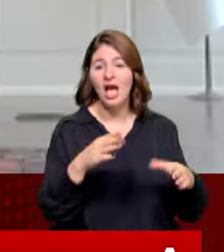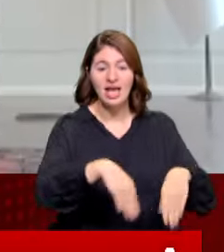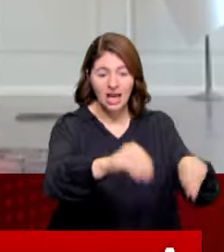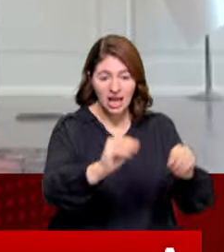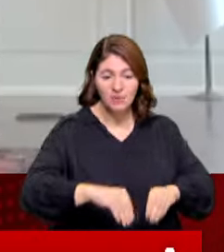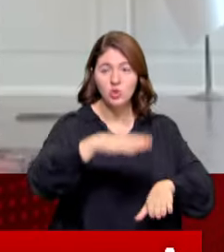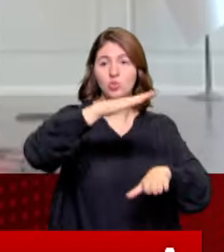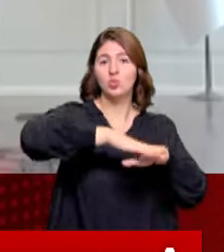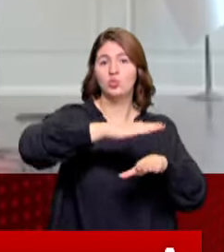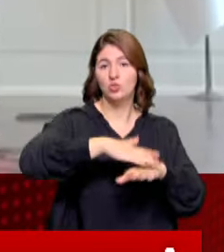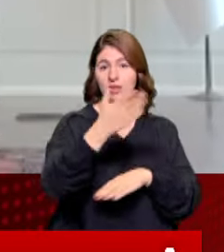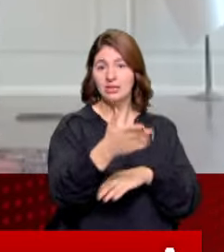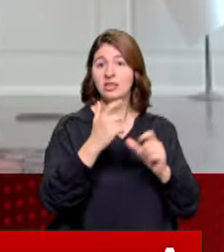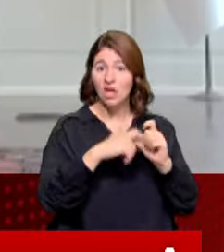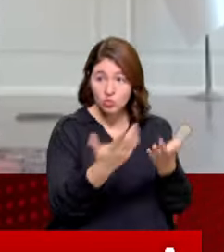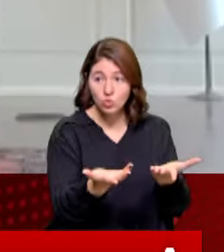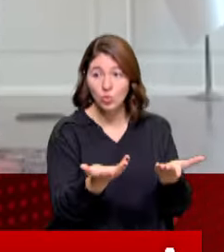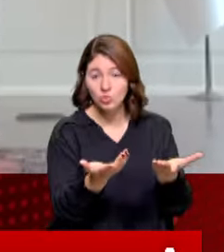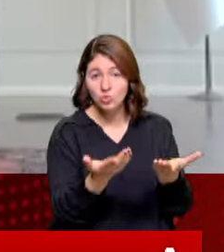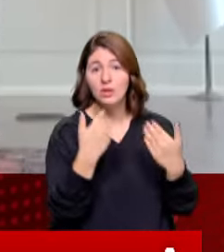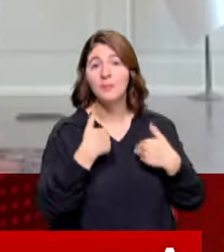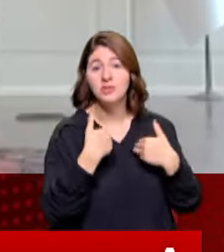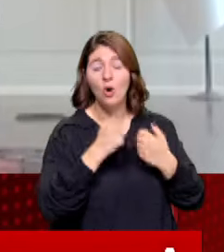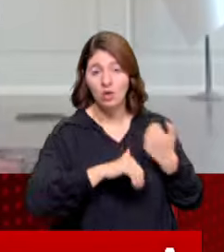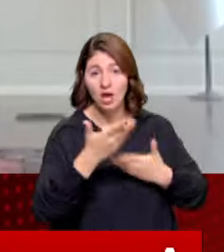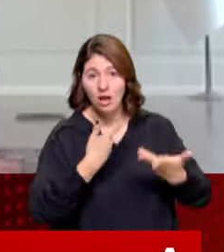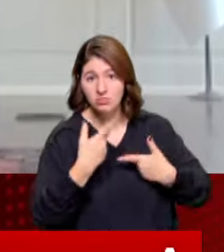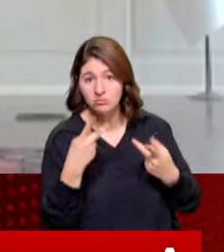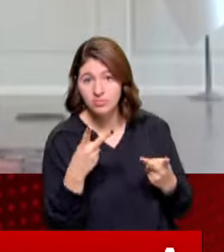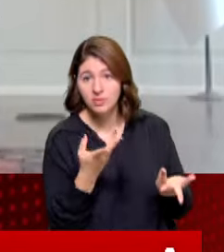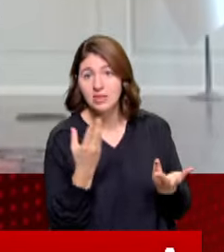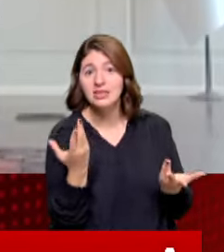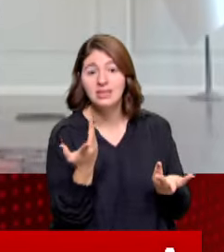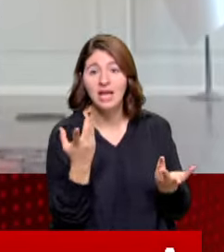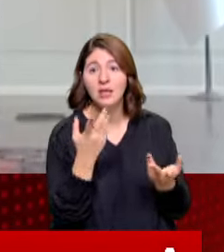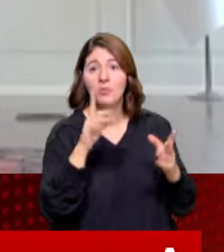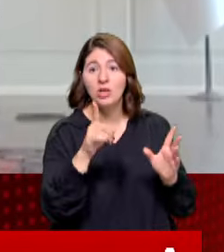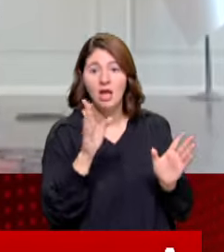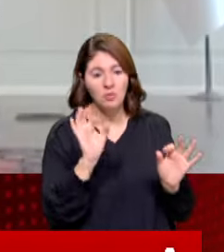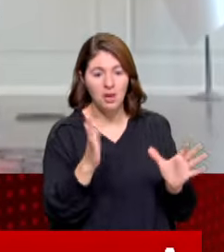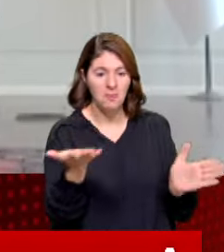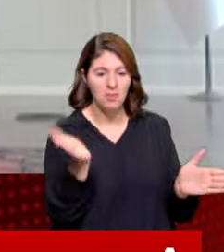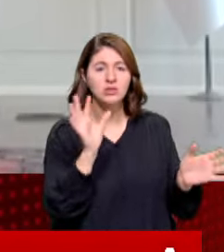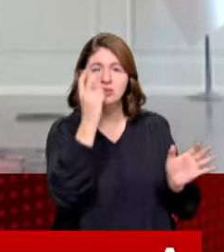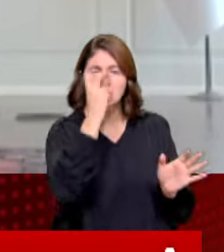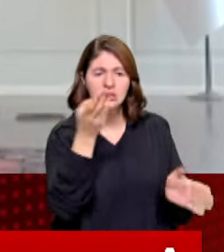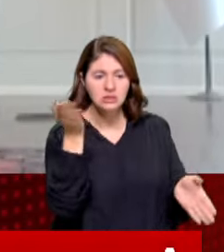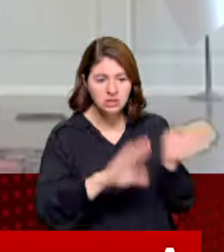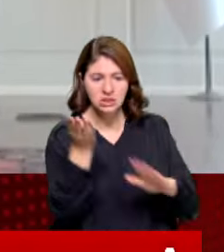Kilimin üstünde duruyorsunuz. Geçmiş olsun. Bize olayı anlatabilir misiniz? İtinayla paketlenerek her